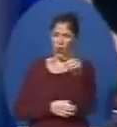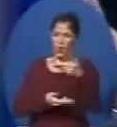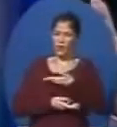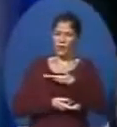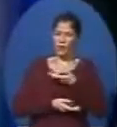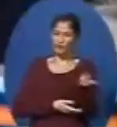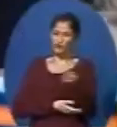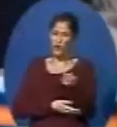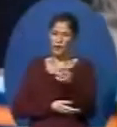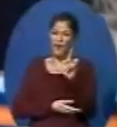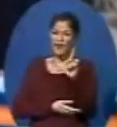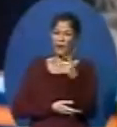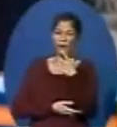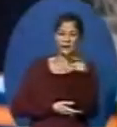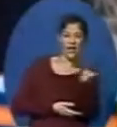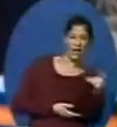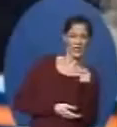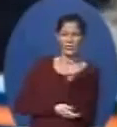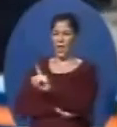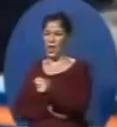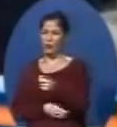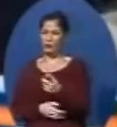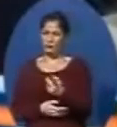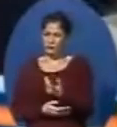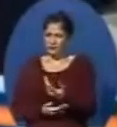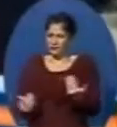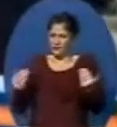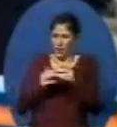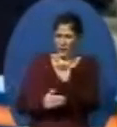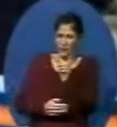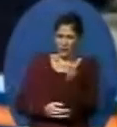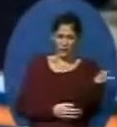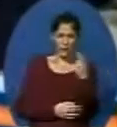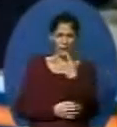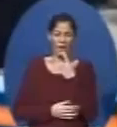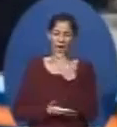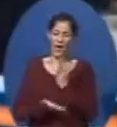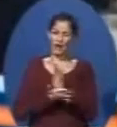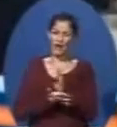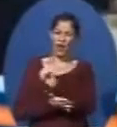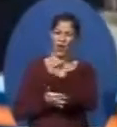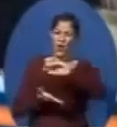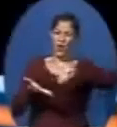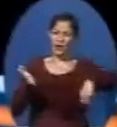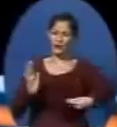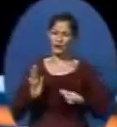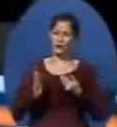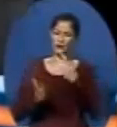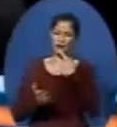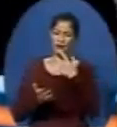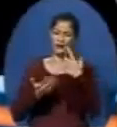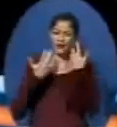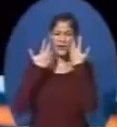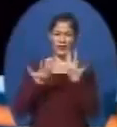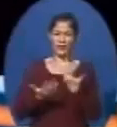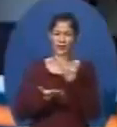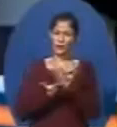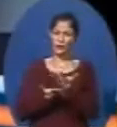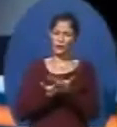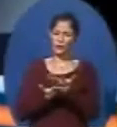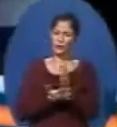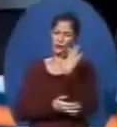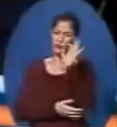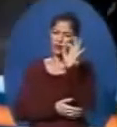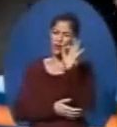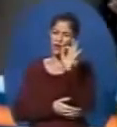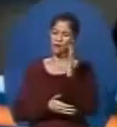הם לא רוצים לשמוע? אז אני אענה לך. תראה, ההחלטה שלא לאפשר את עדותה של שולה זקן במשפט הולי לנד בערכאה דיונית, בשלב כל כך מאוחר, אחרי